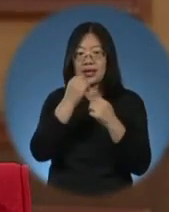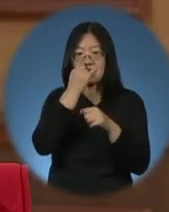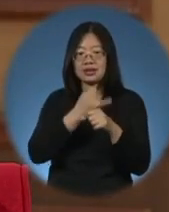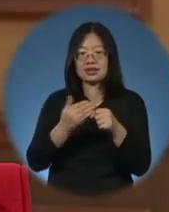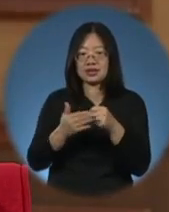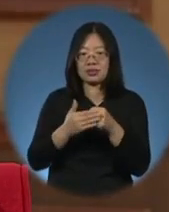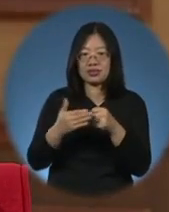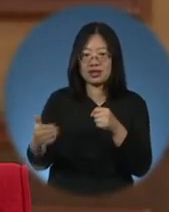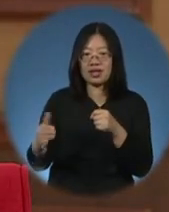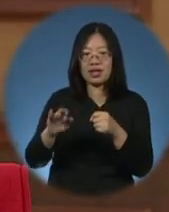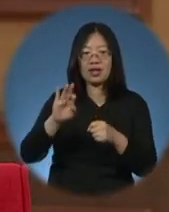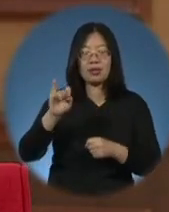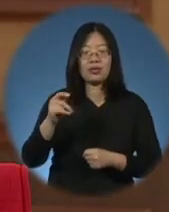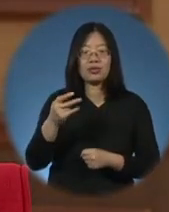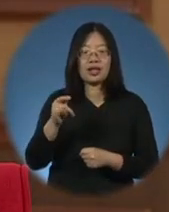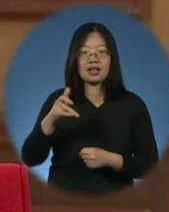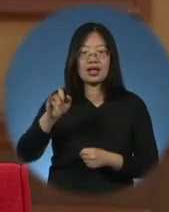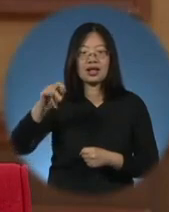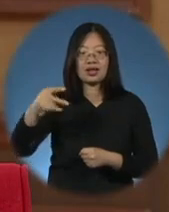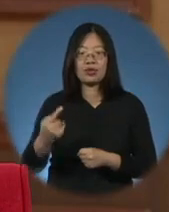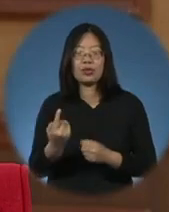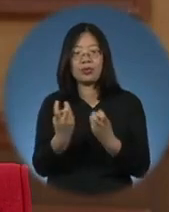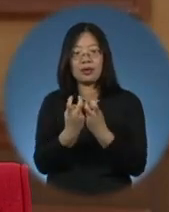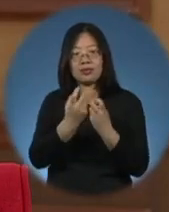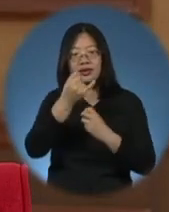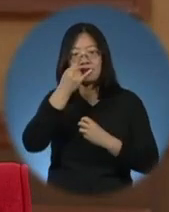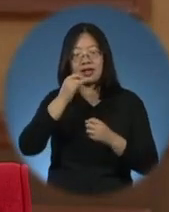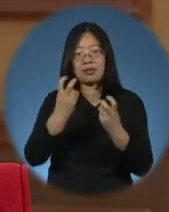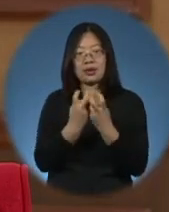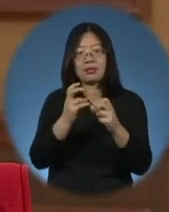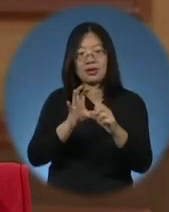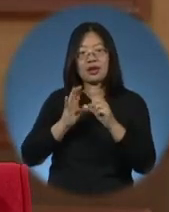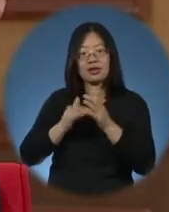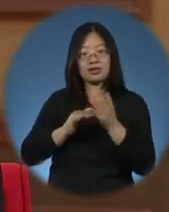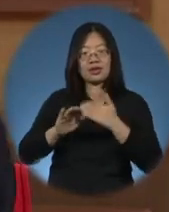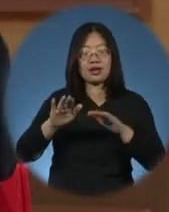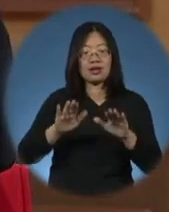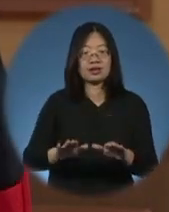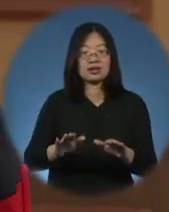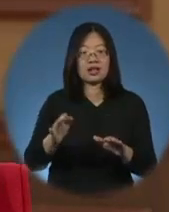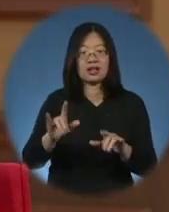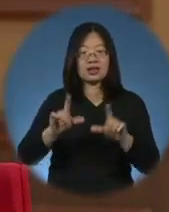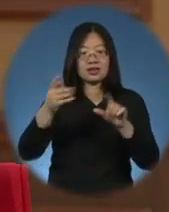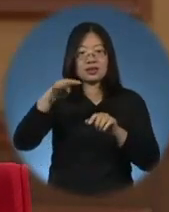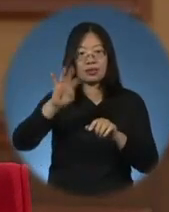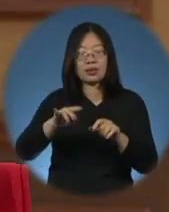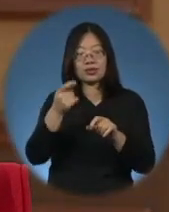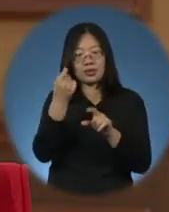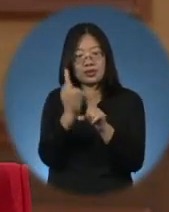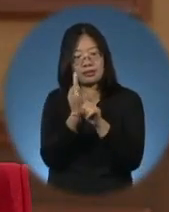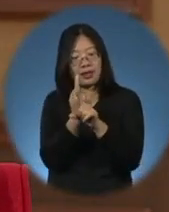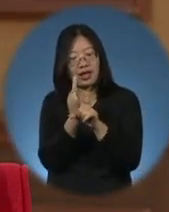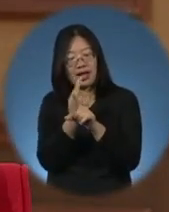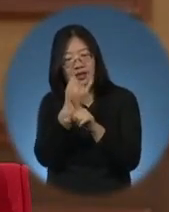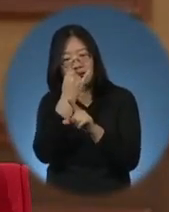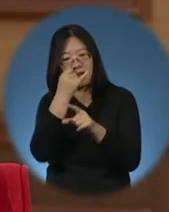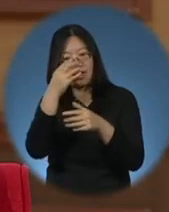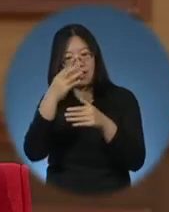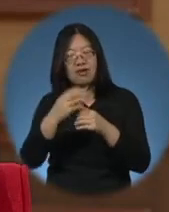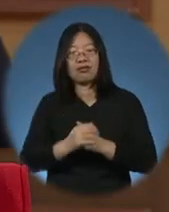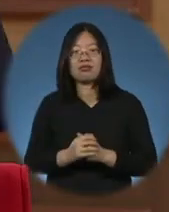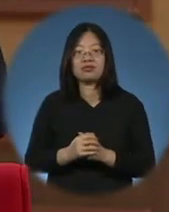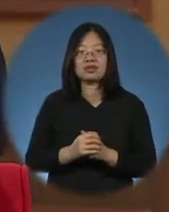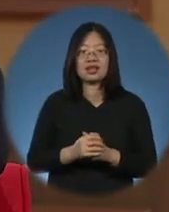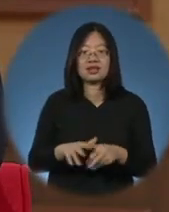예. 그 몬테카를로라는 방법이었는데요. 그 방법을 이용을 해서 현재 일정표를 조금씩 조금씩 바꿔가는 거예요. 컴퓨터